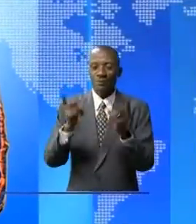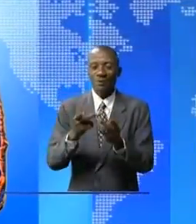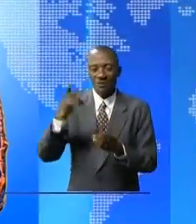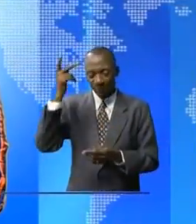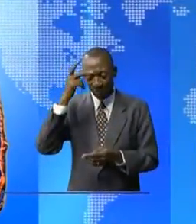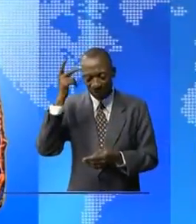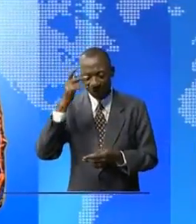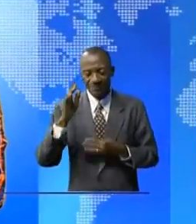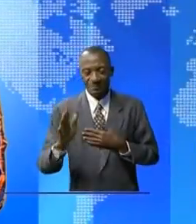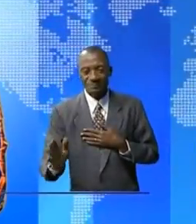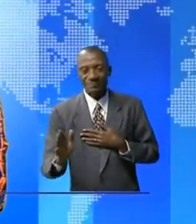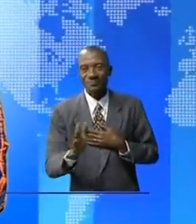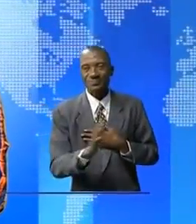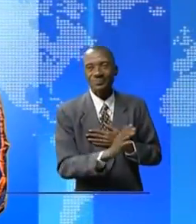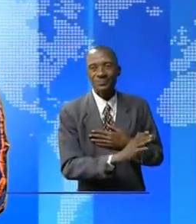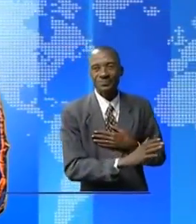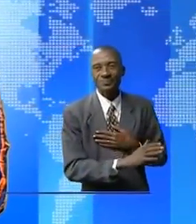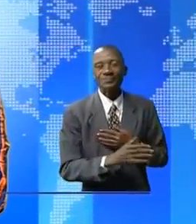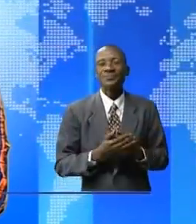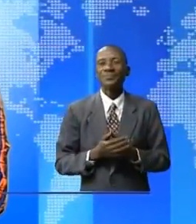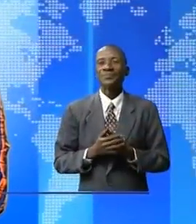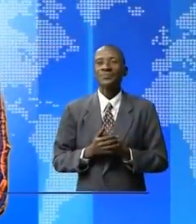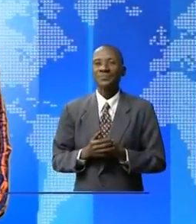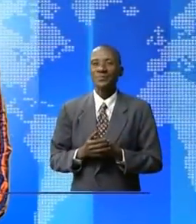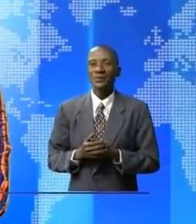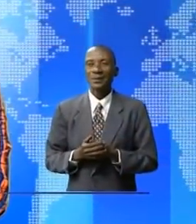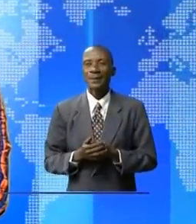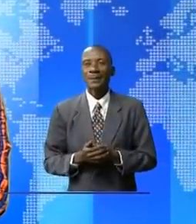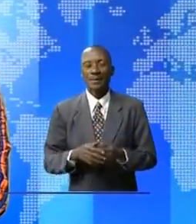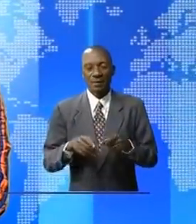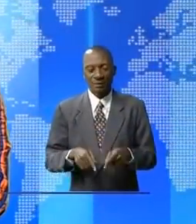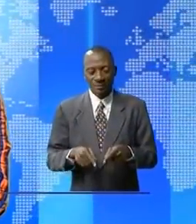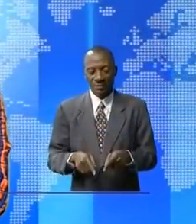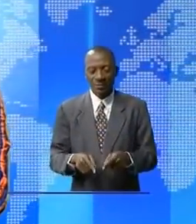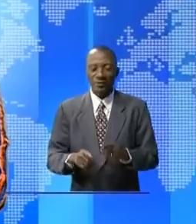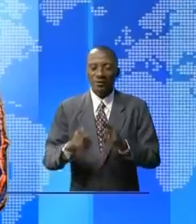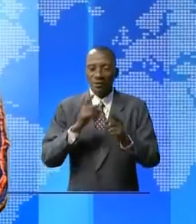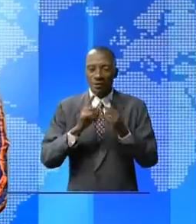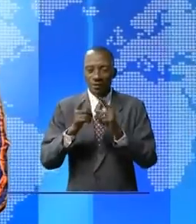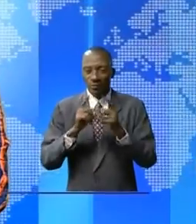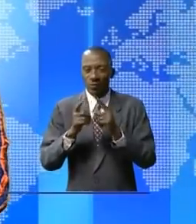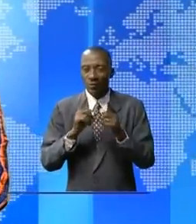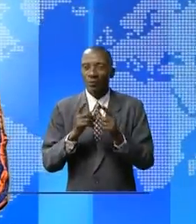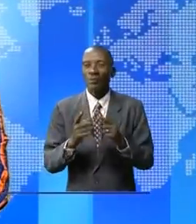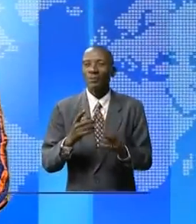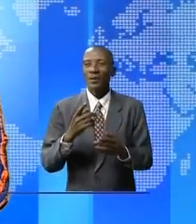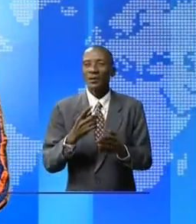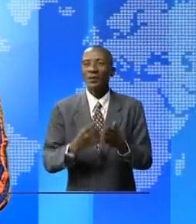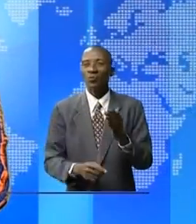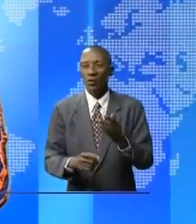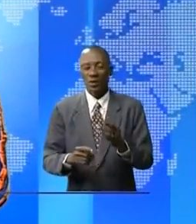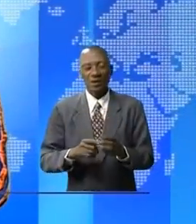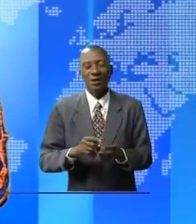Agir pour le peuple, une plateforme politique qui lutte contre les inégalités sociales, a procédé à sa sortie officielle. Ce parti